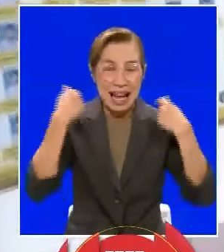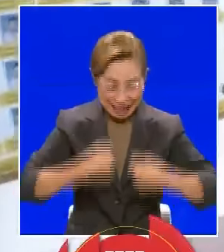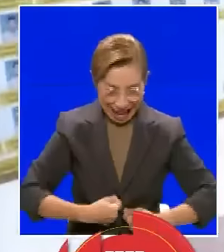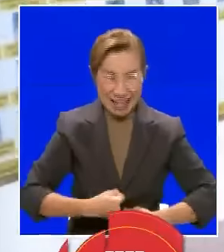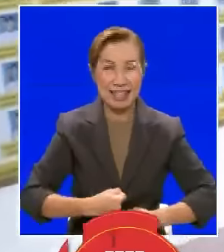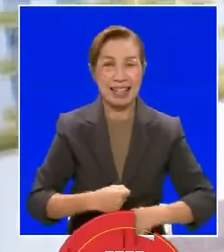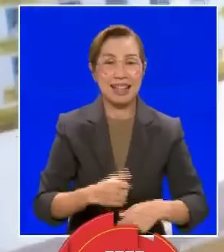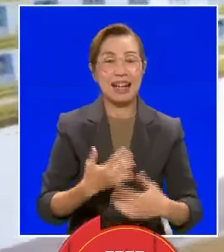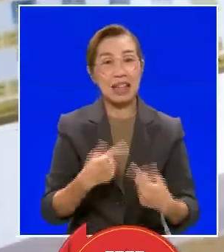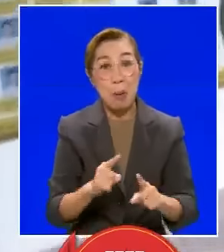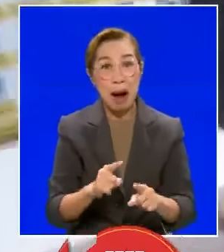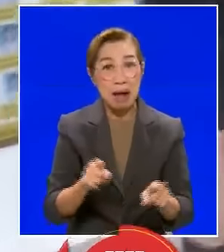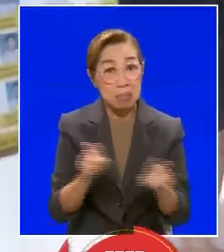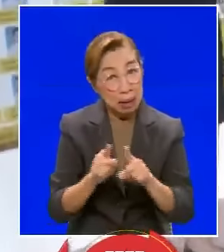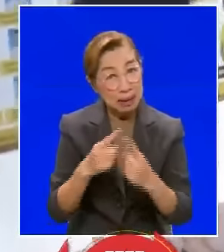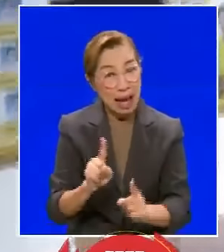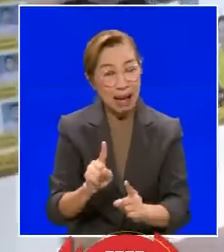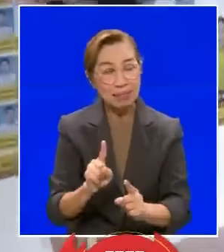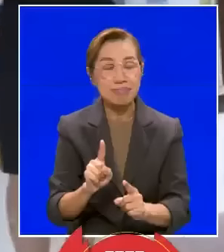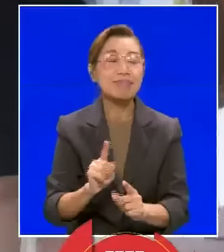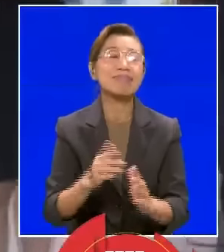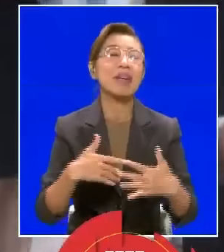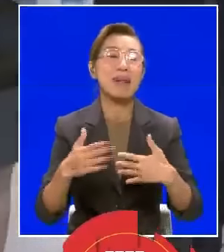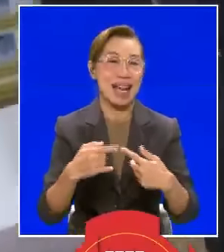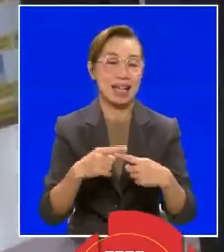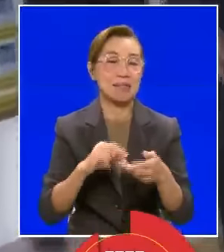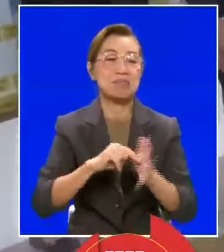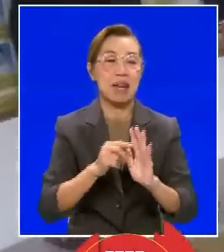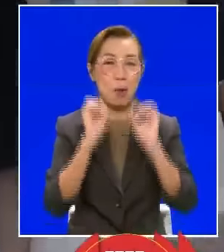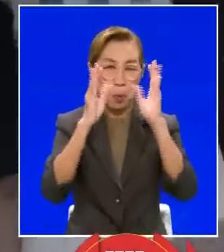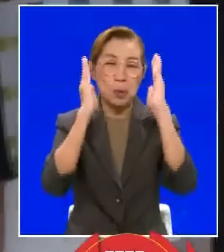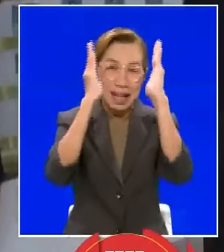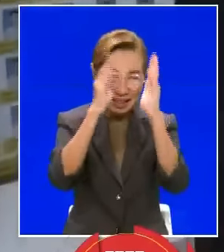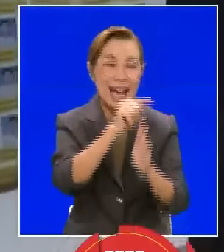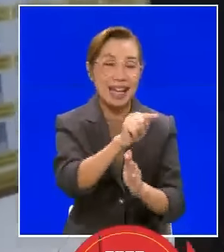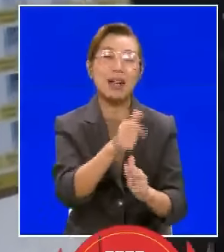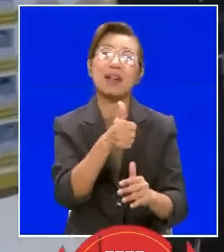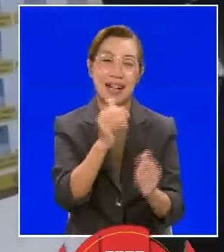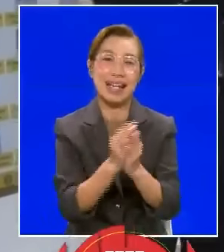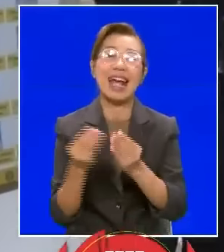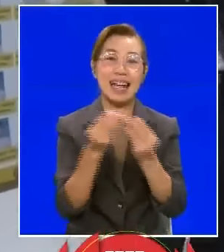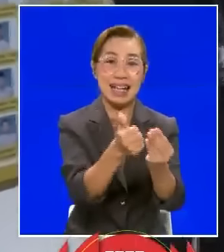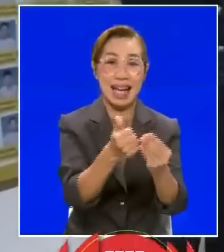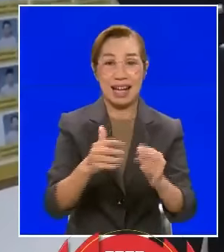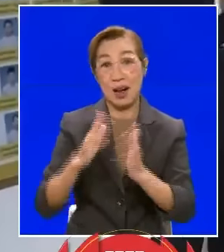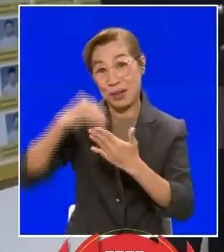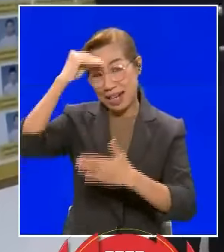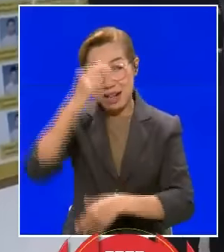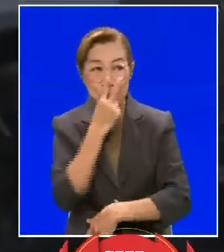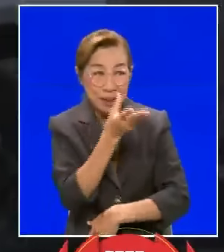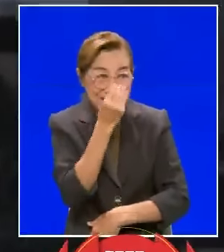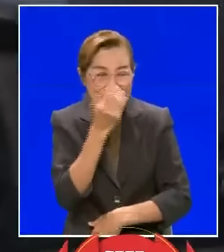าไหร ่ก็ให้ความตั้งใจก็แล้วกันนะเด็กบางคนเนี่ยก็ชอบสนุกเมื่อกี้เห็นมีเดินผ่านเข้ามาใช่ไหม